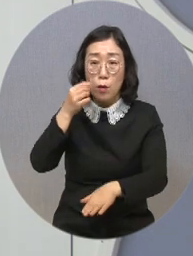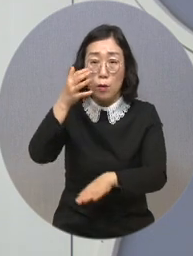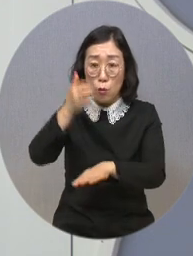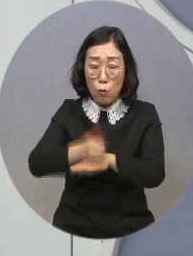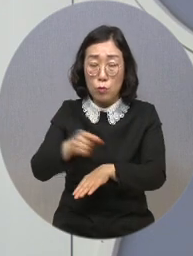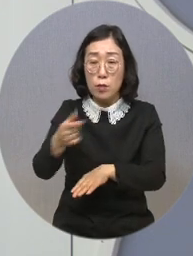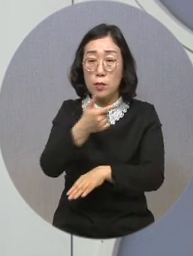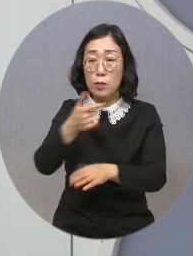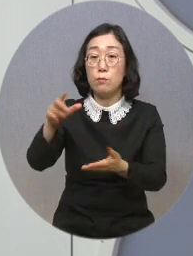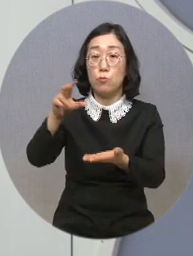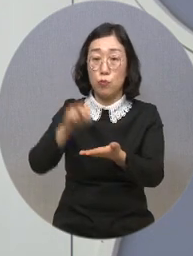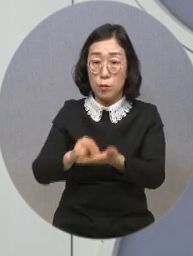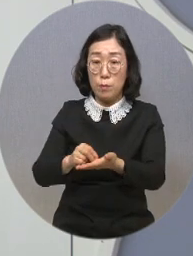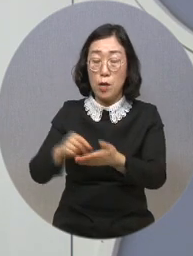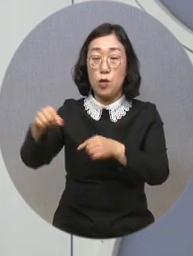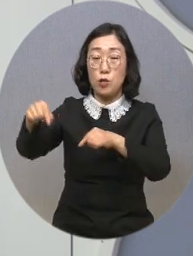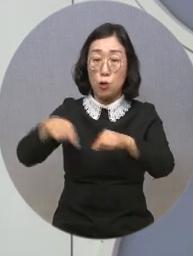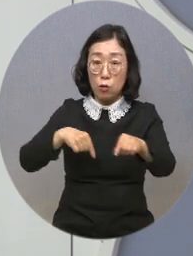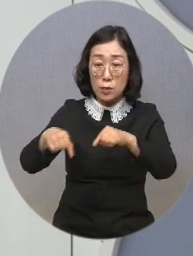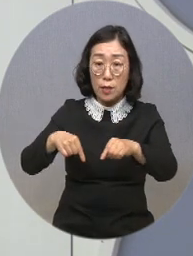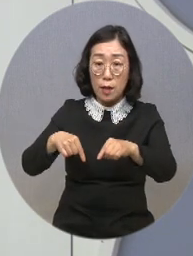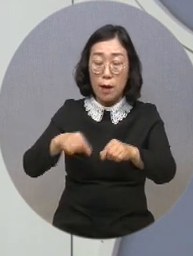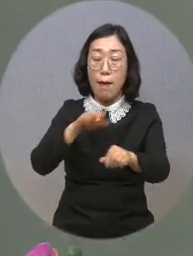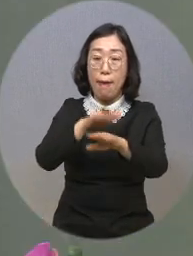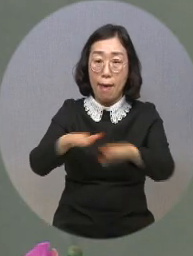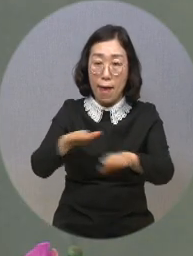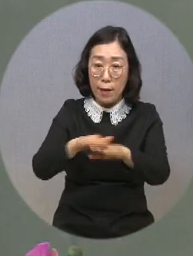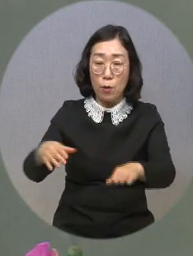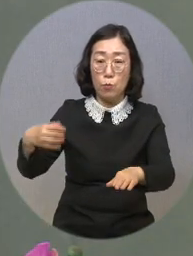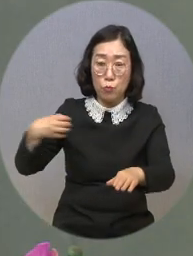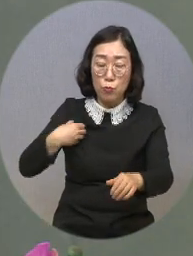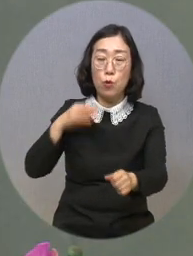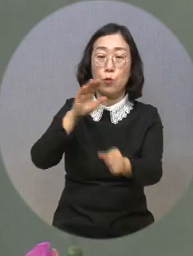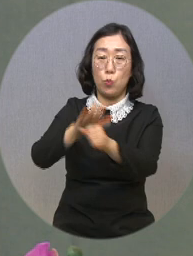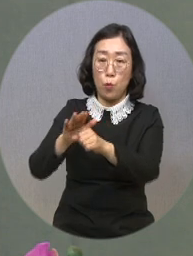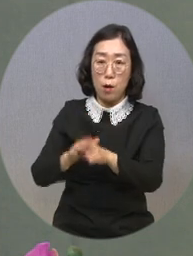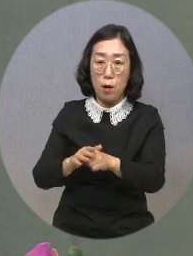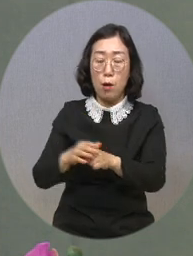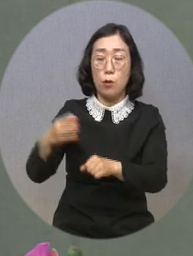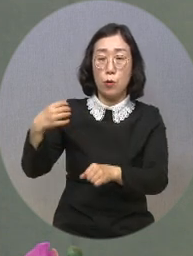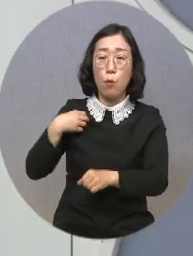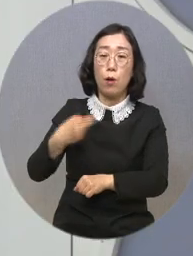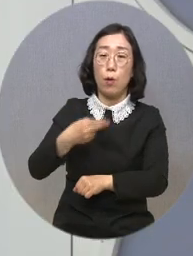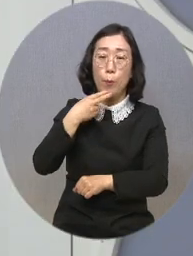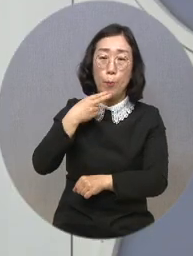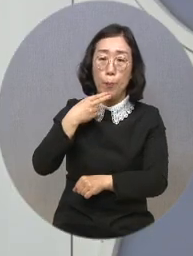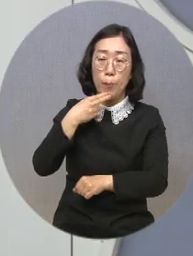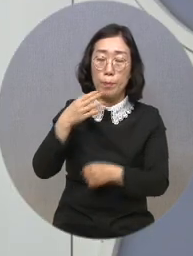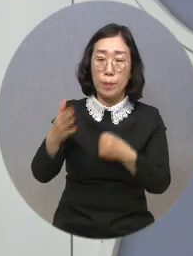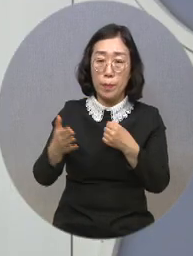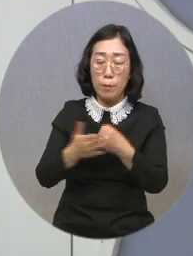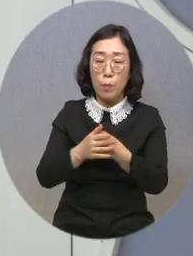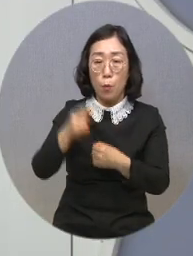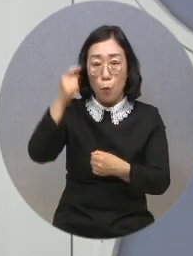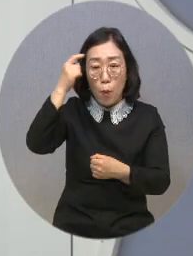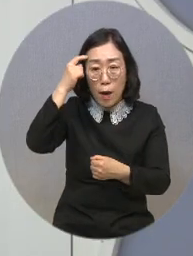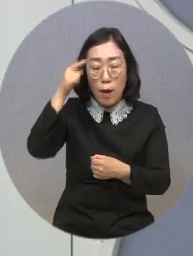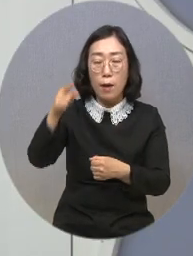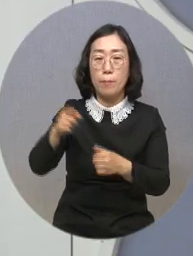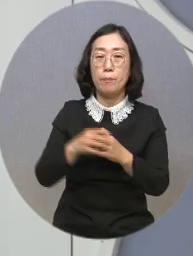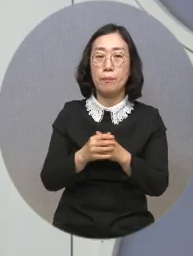가지가 제일 큰 문제라고 하면 정치가 이거를 해결하는 역할을 해줘야 되는데 정치가 역할을 안 하는 거예요. 그 왜 역할을 안 하느냐